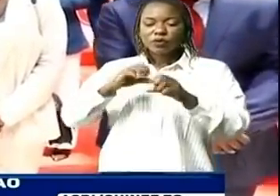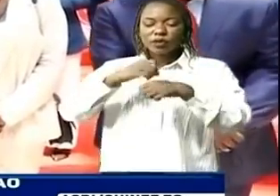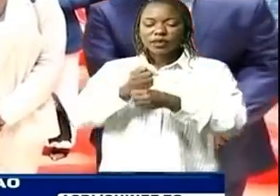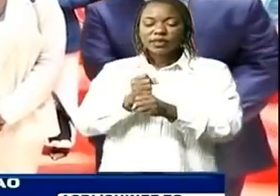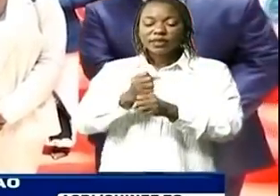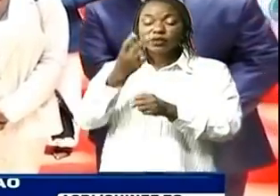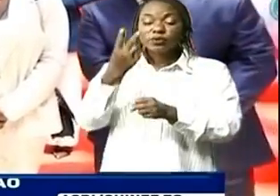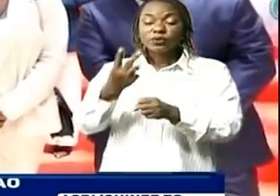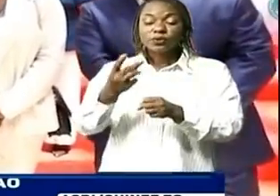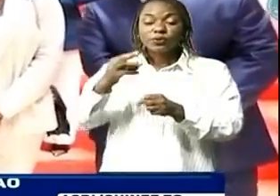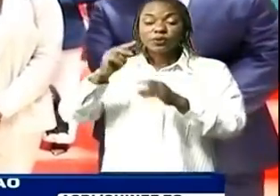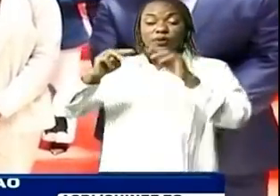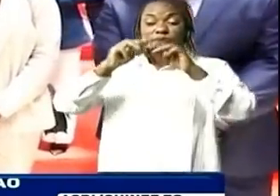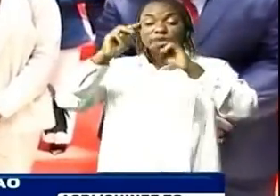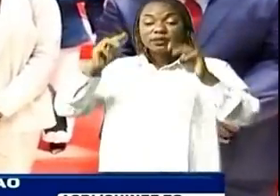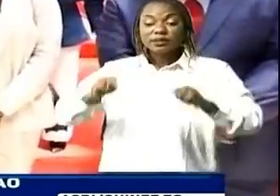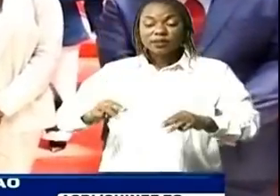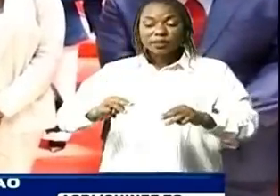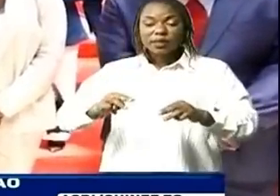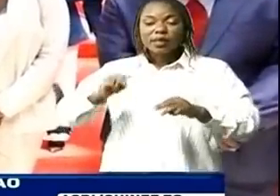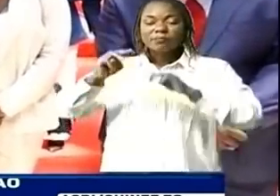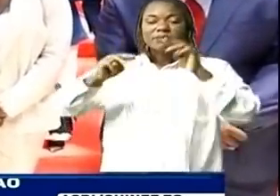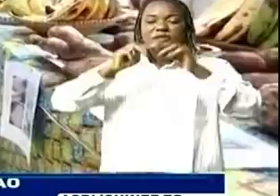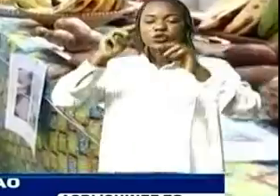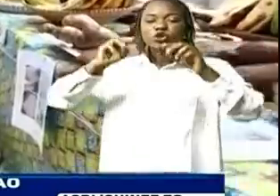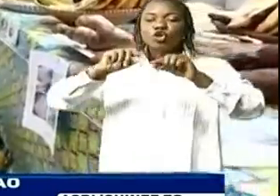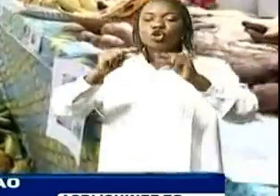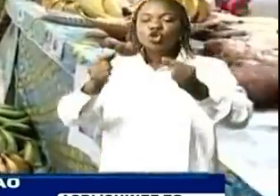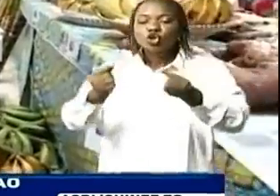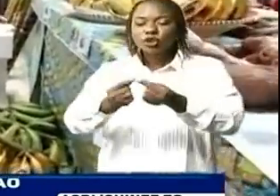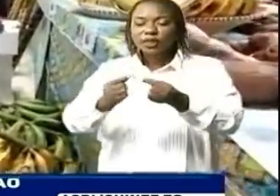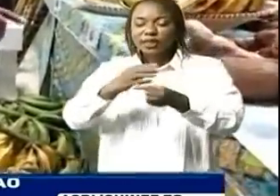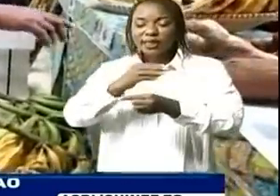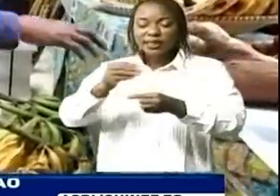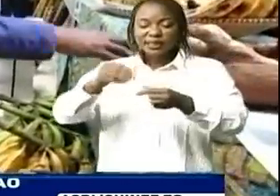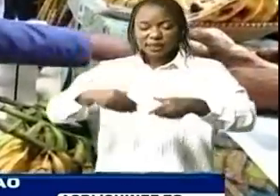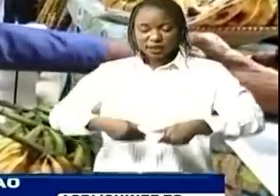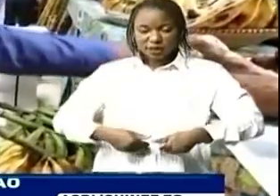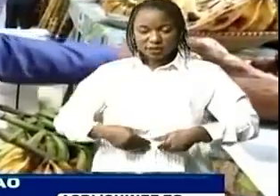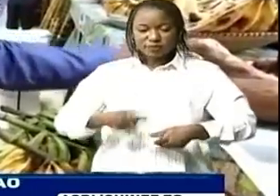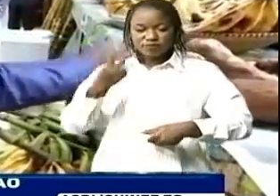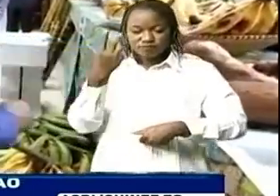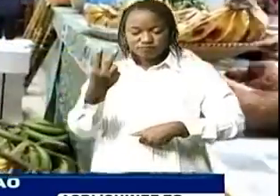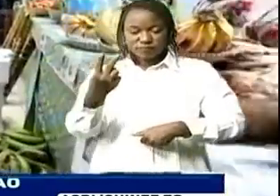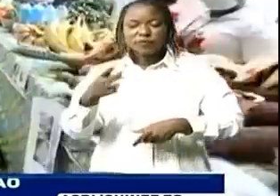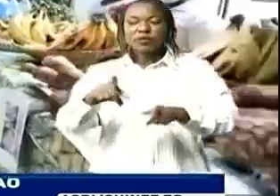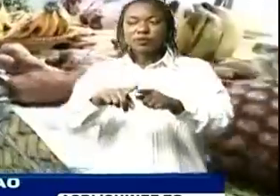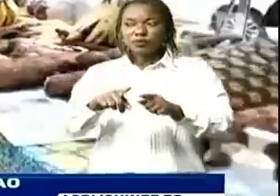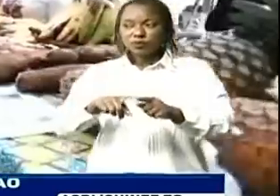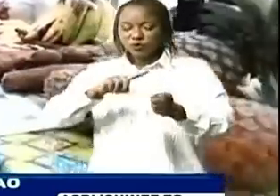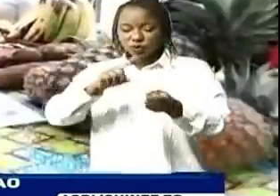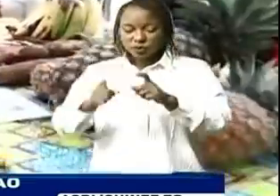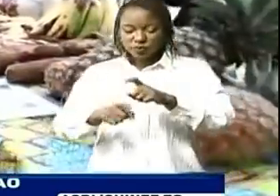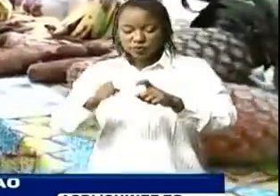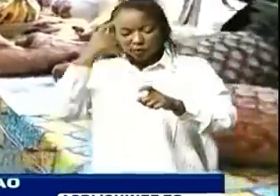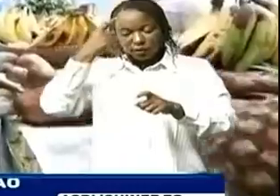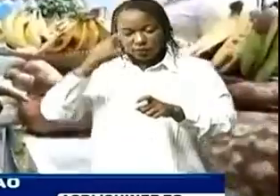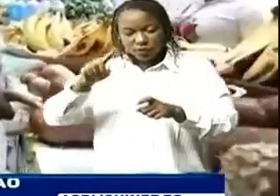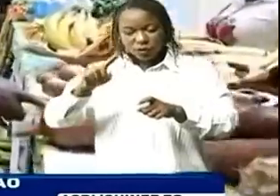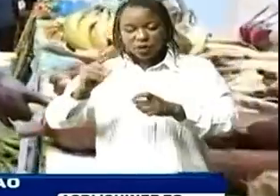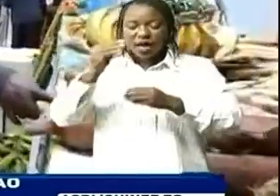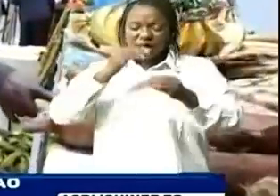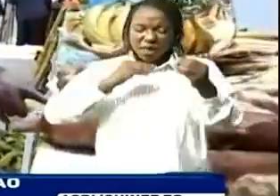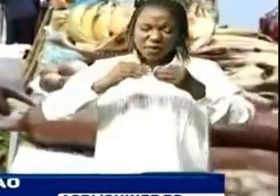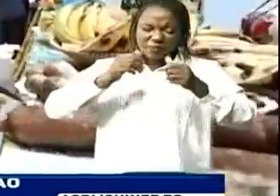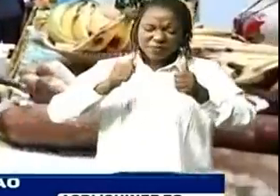Congo, le ministère du genre et le ministère de la jeunesse. Quels mécanismes mettre en place pour améliorer le système